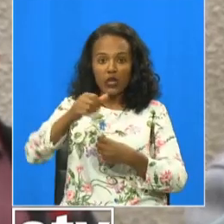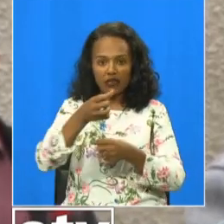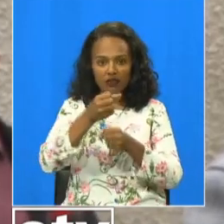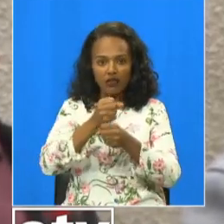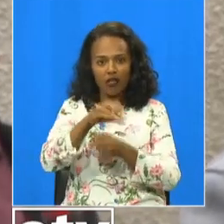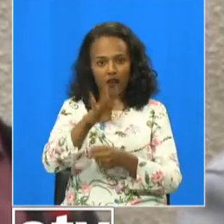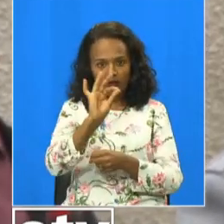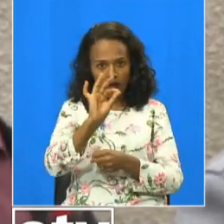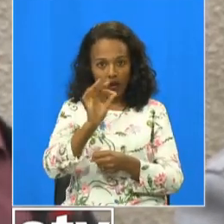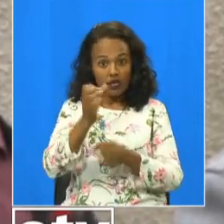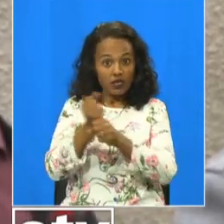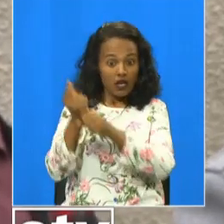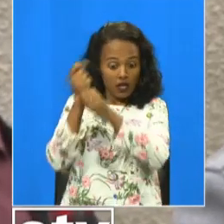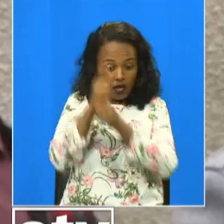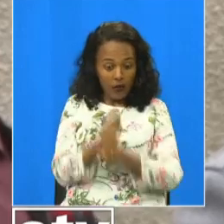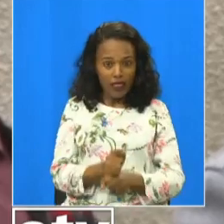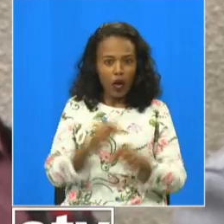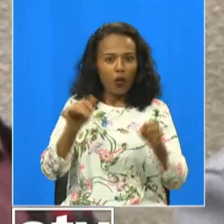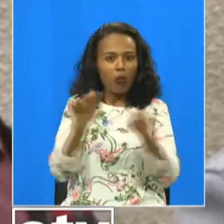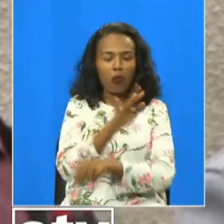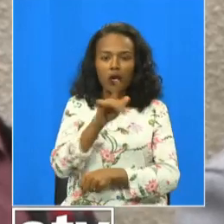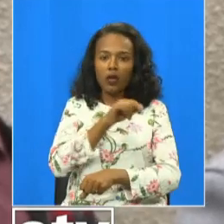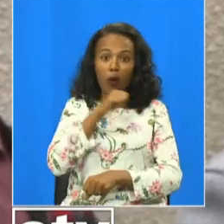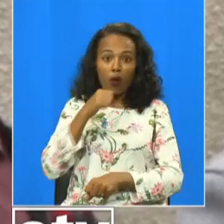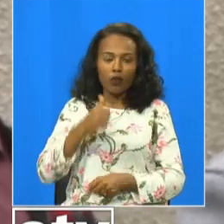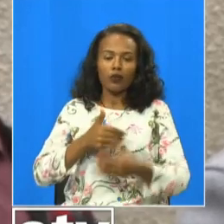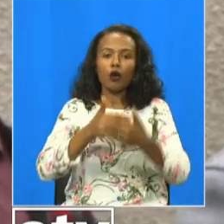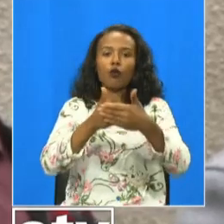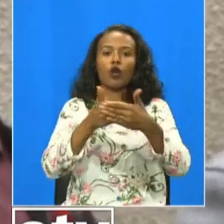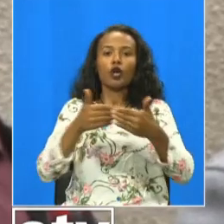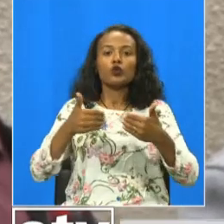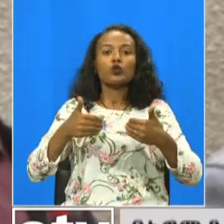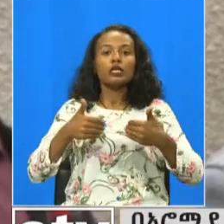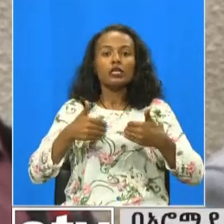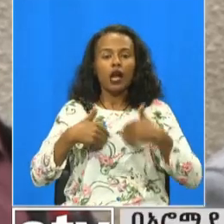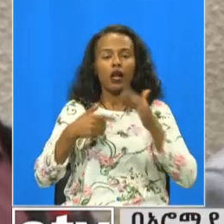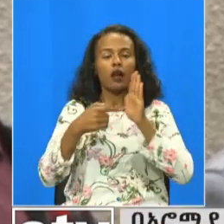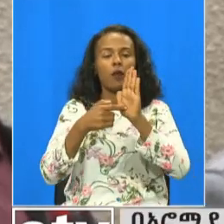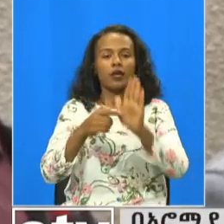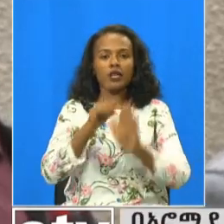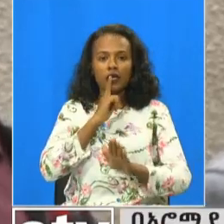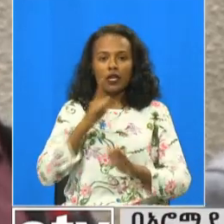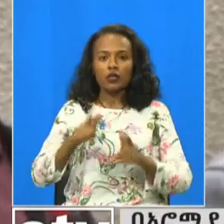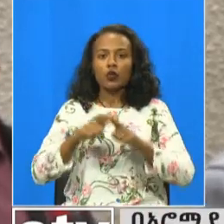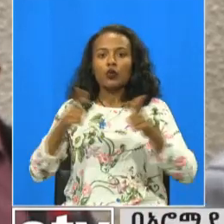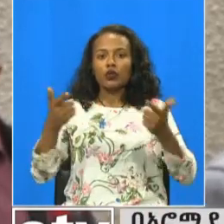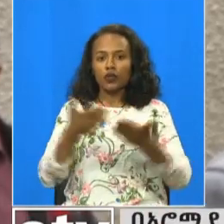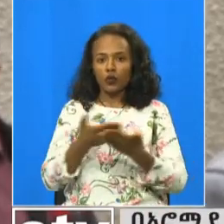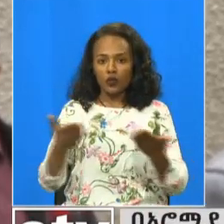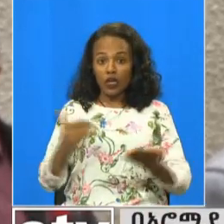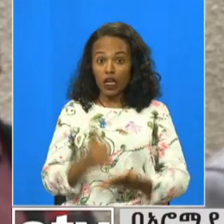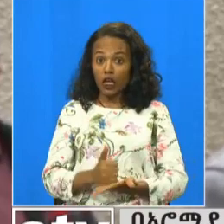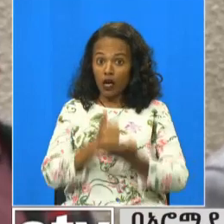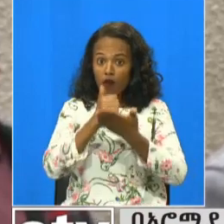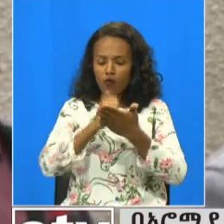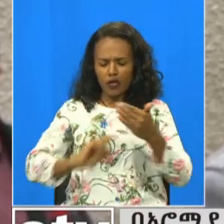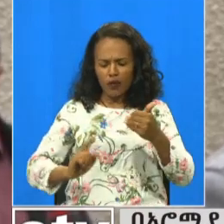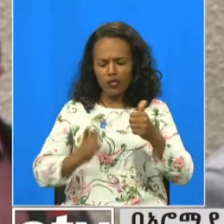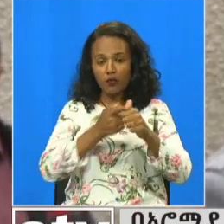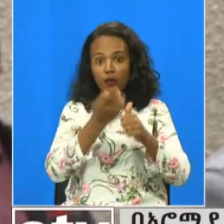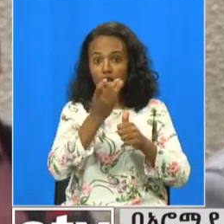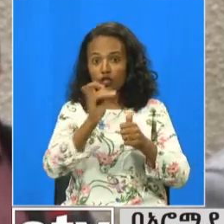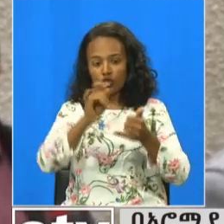ተገኝተናል። ይዘን የመጣነው ድጋፍ በቂ ባይሆንም ከጎናችሁ እንዳለን ማሳየታችን ነው ትልቁ ነገር። ድጋፉ የመጀመሪያ